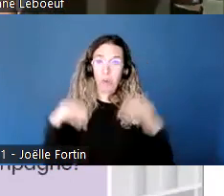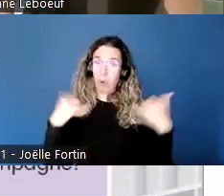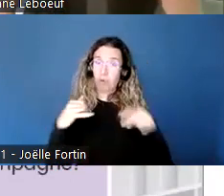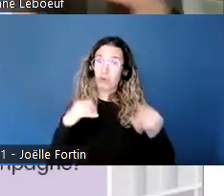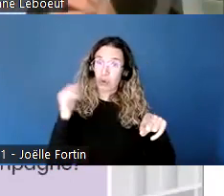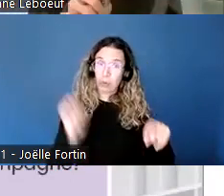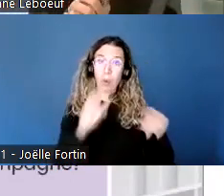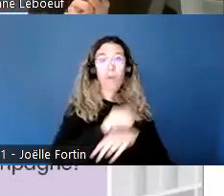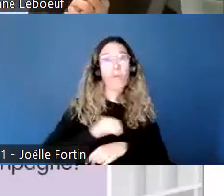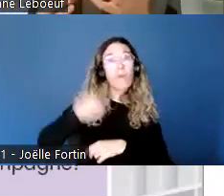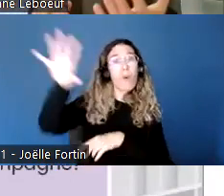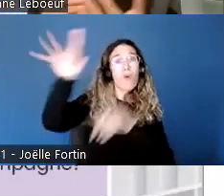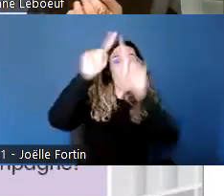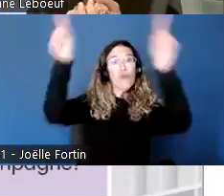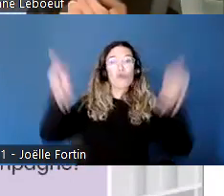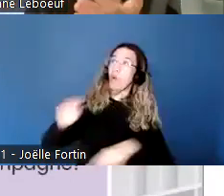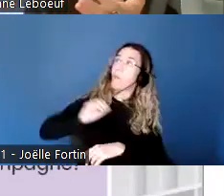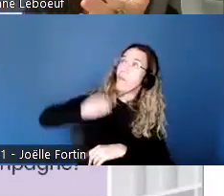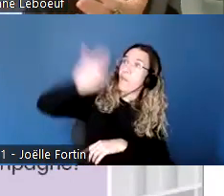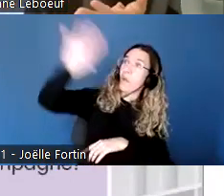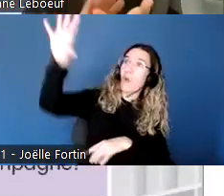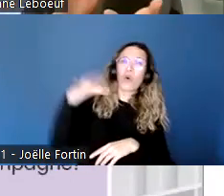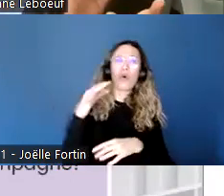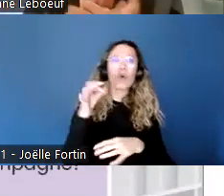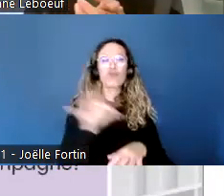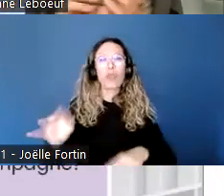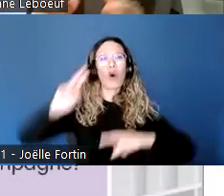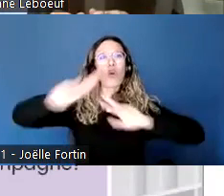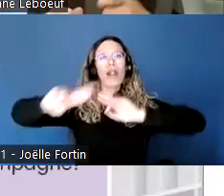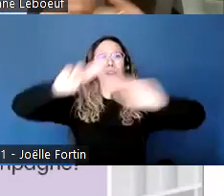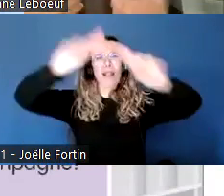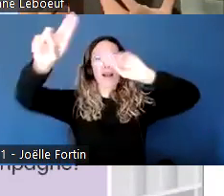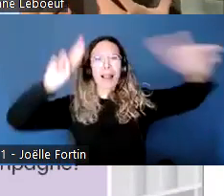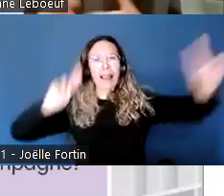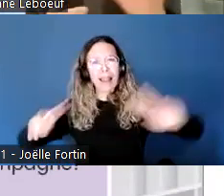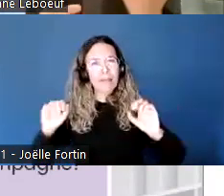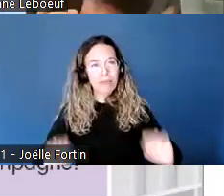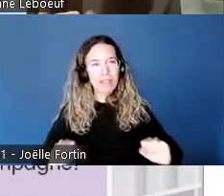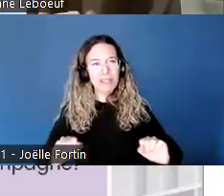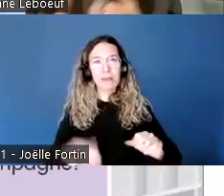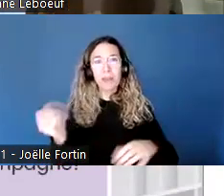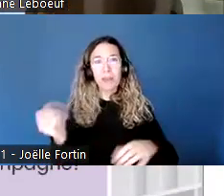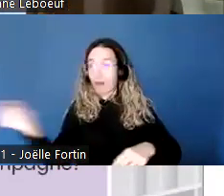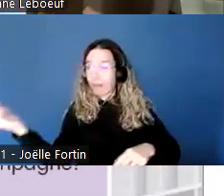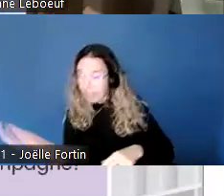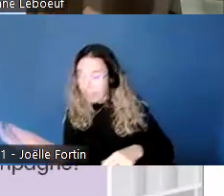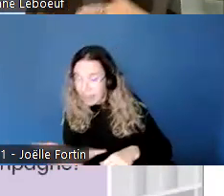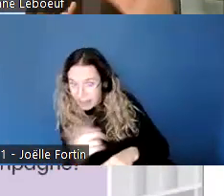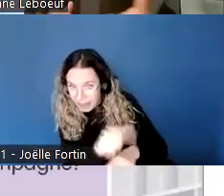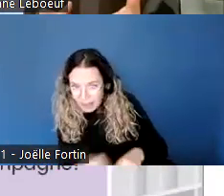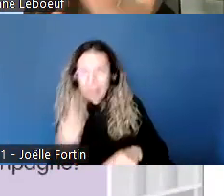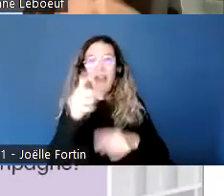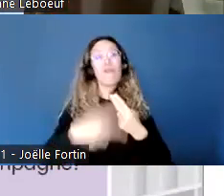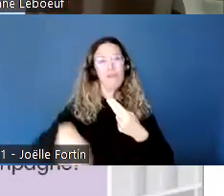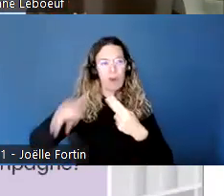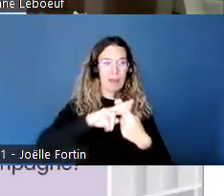On peut le projeter au mur. Les gens ont des jetons autocollants sur le mur. Et quand ils tournent le dé puis qu'ils arrivent sur une case, ils doivent répondre